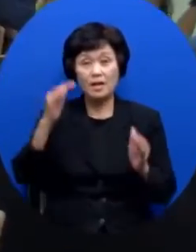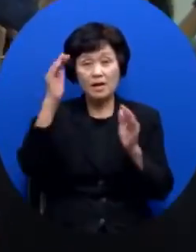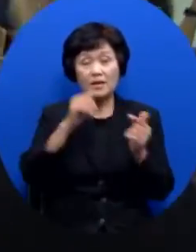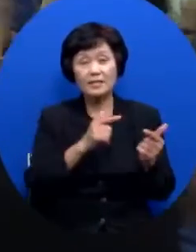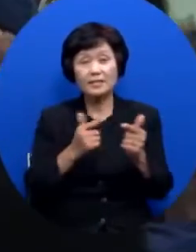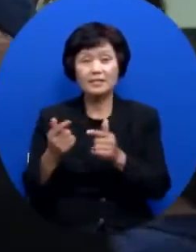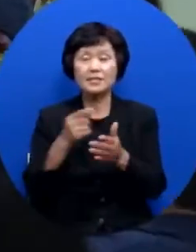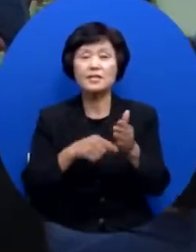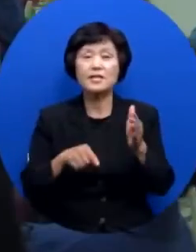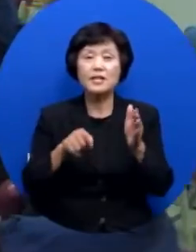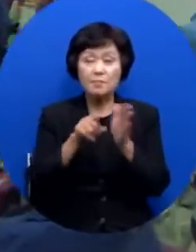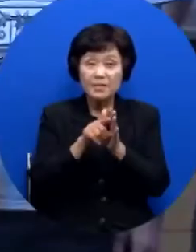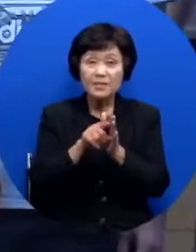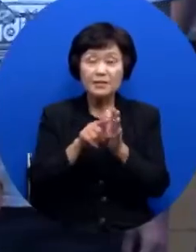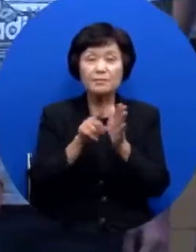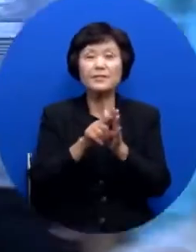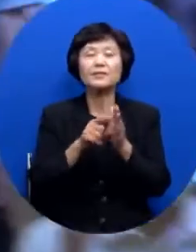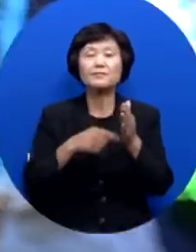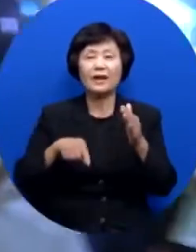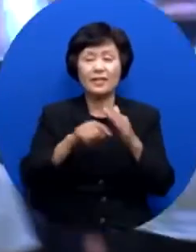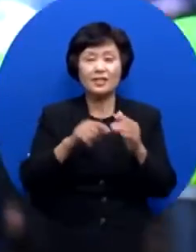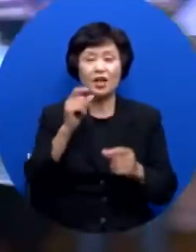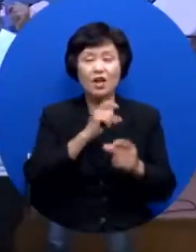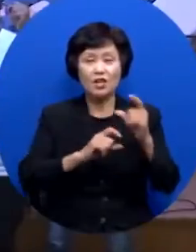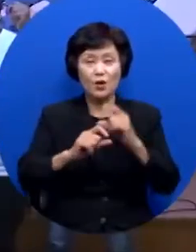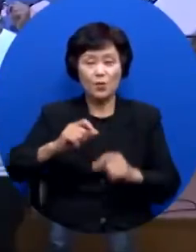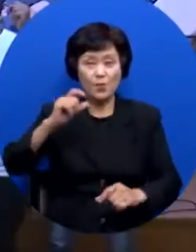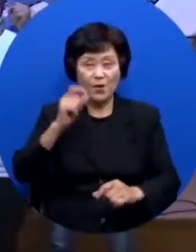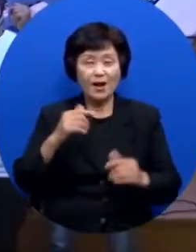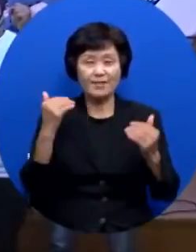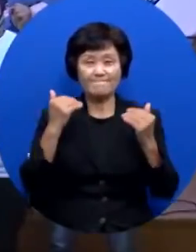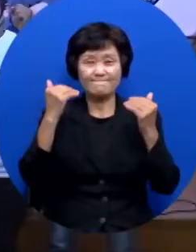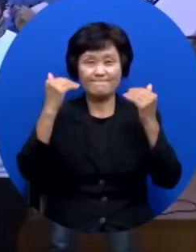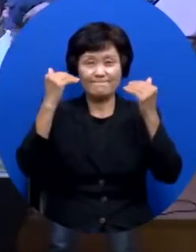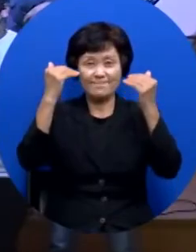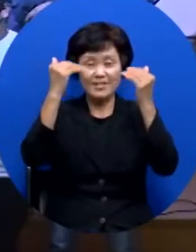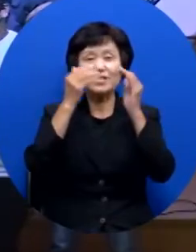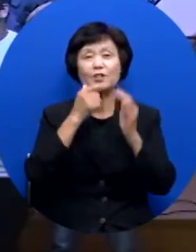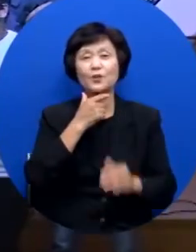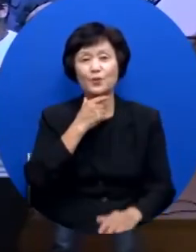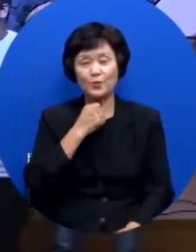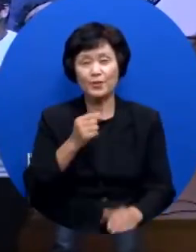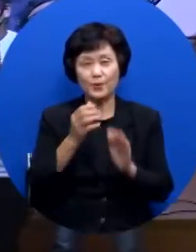더욱 건강히 성장하길 기도합니다. 필리핀 마닐라에서 CTS 뉴스 윤열입니다.